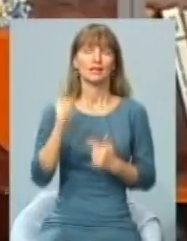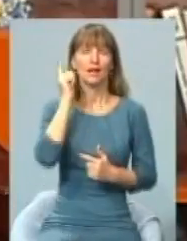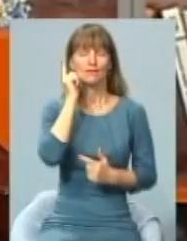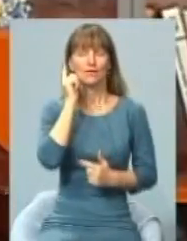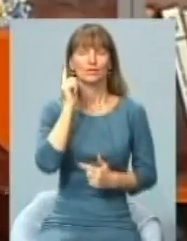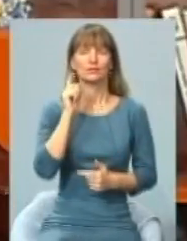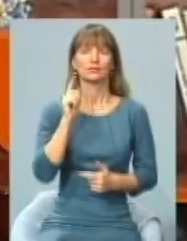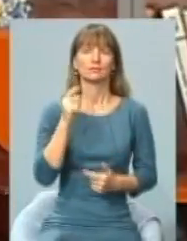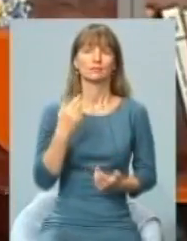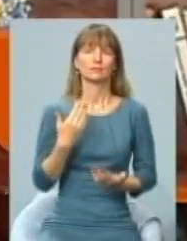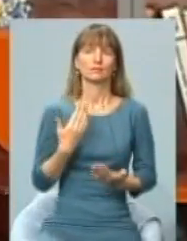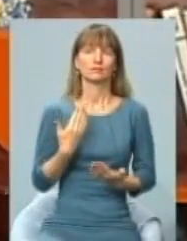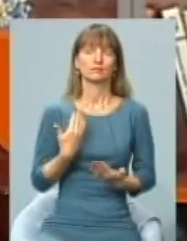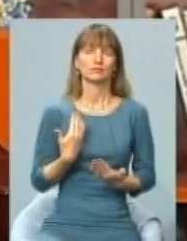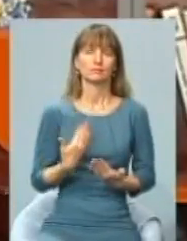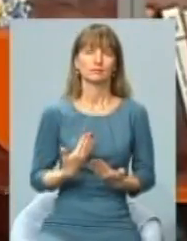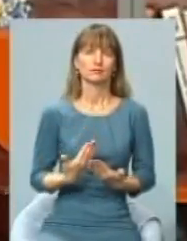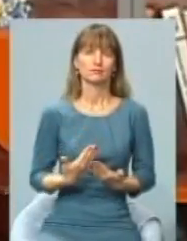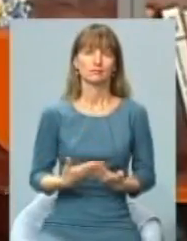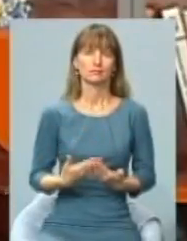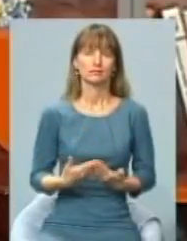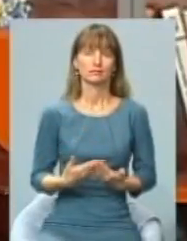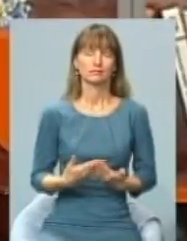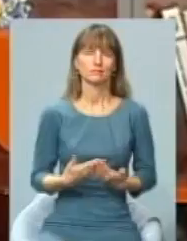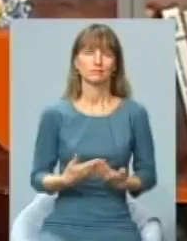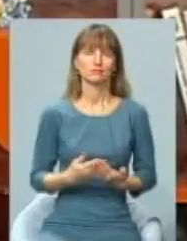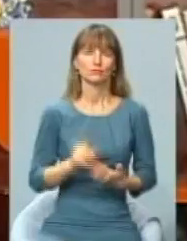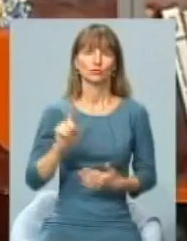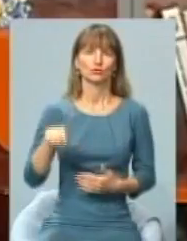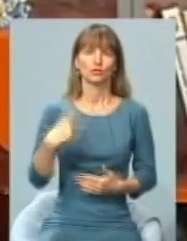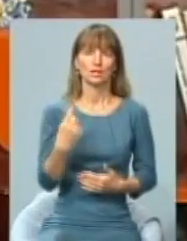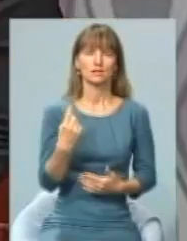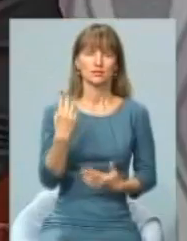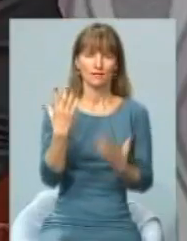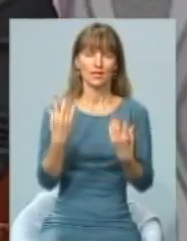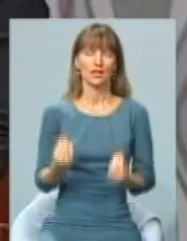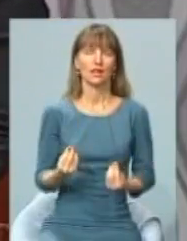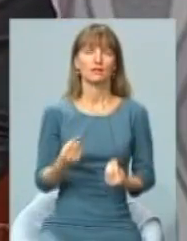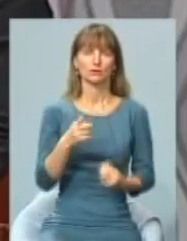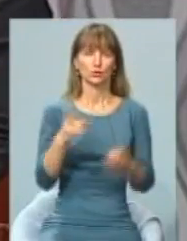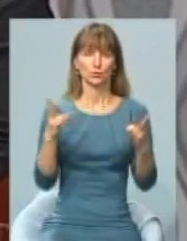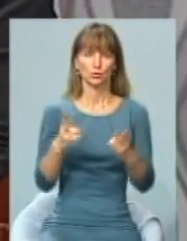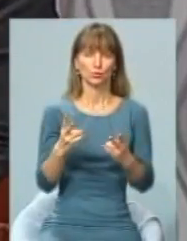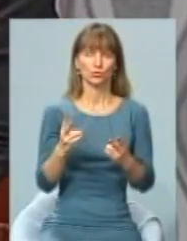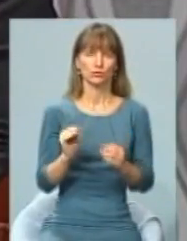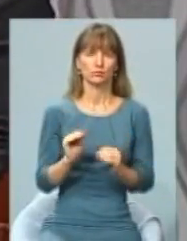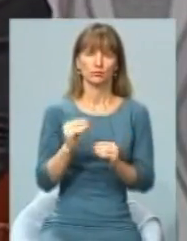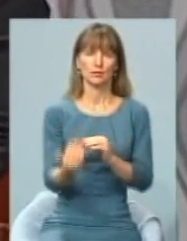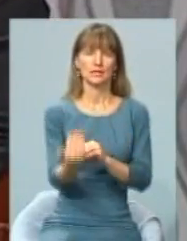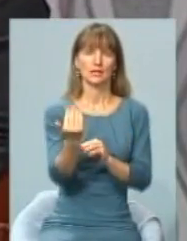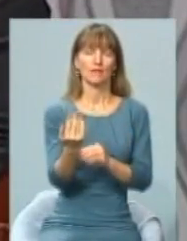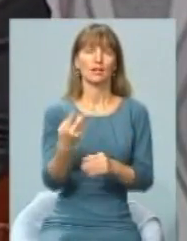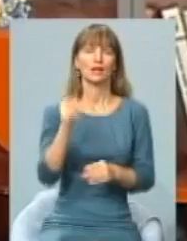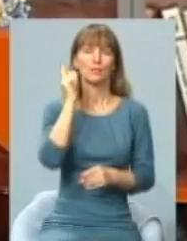десь, ну, около часу в день, ну, менше. А чи взагалі тобі потрібна підставка для смартфону, чи ні?